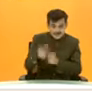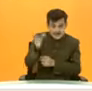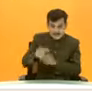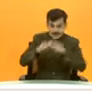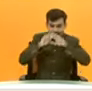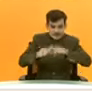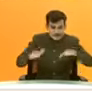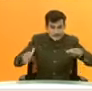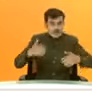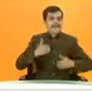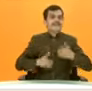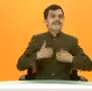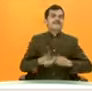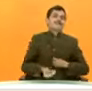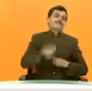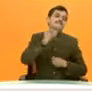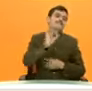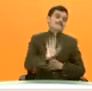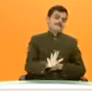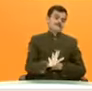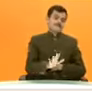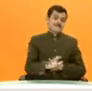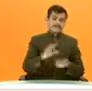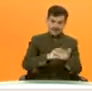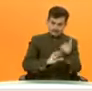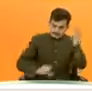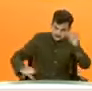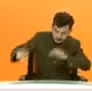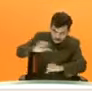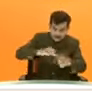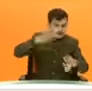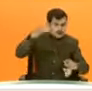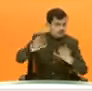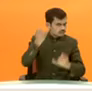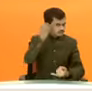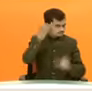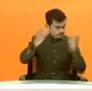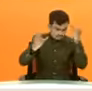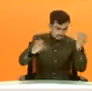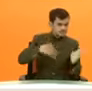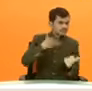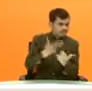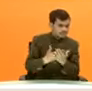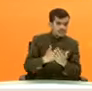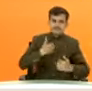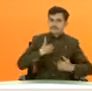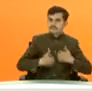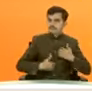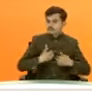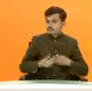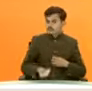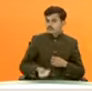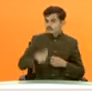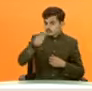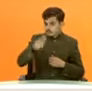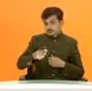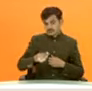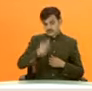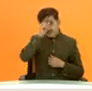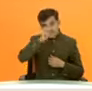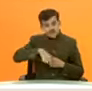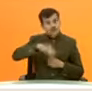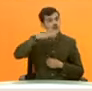बच्चों में बहुत उत्साह है। साइंस और इनोवेशन के प्रति ये बढ़ता आकर्षण जरूर भारत